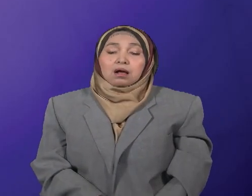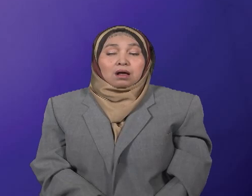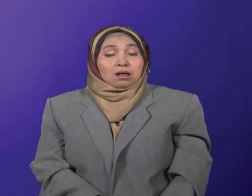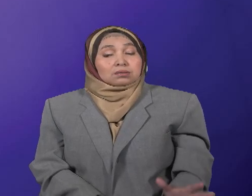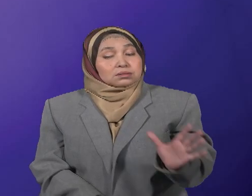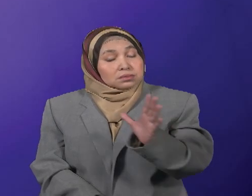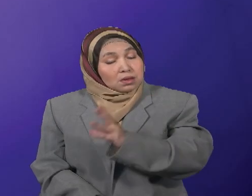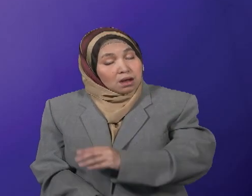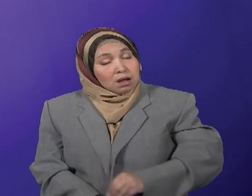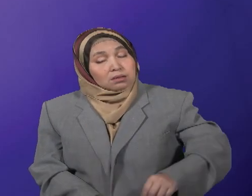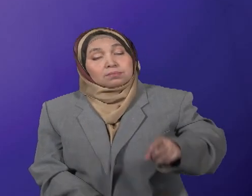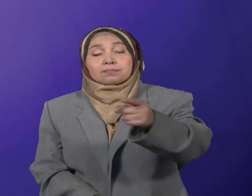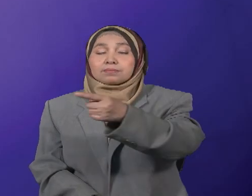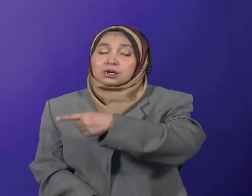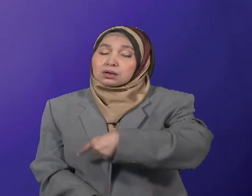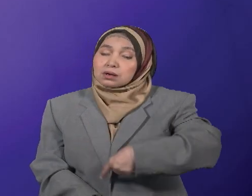ولا